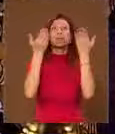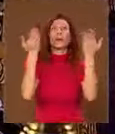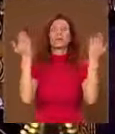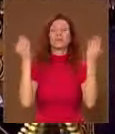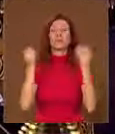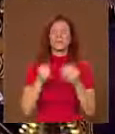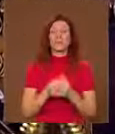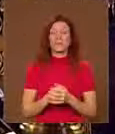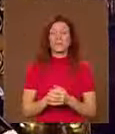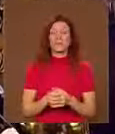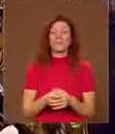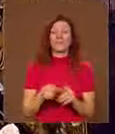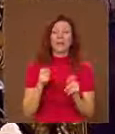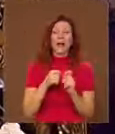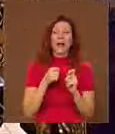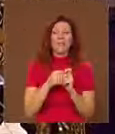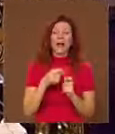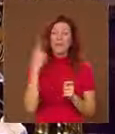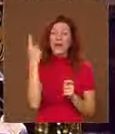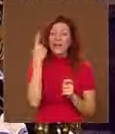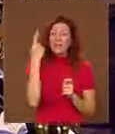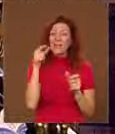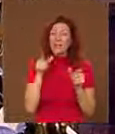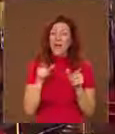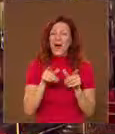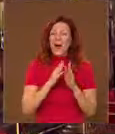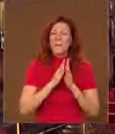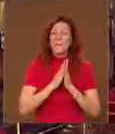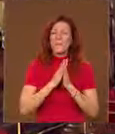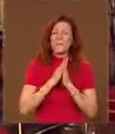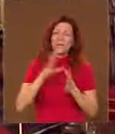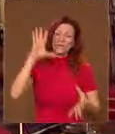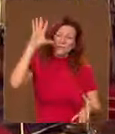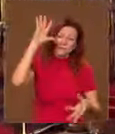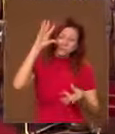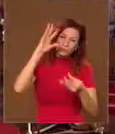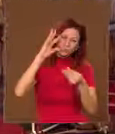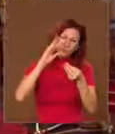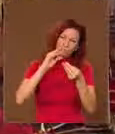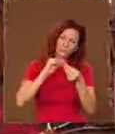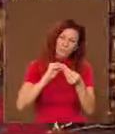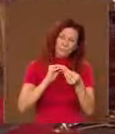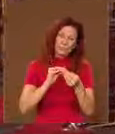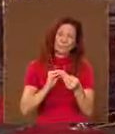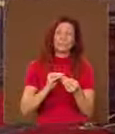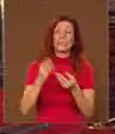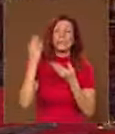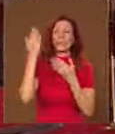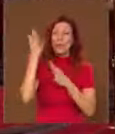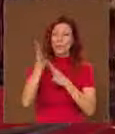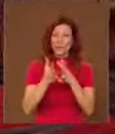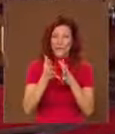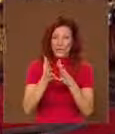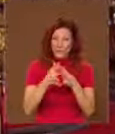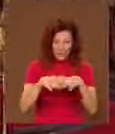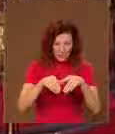В единна молитва църковно множество като Божий народ,